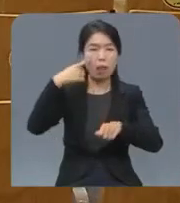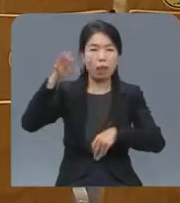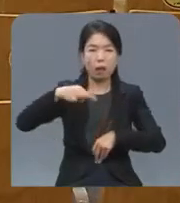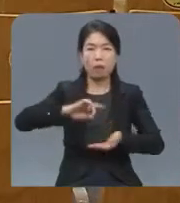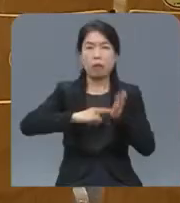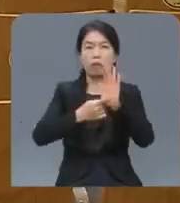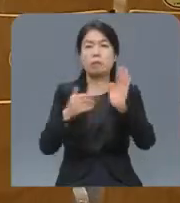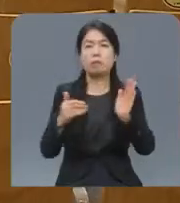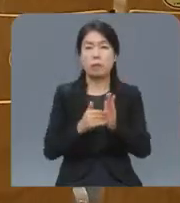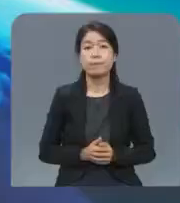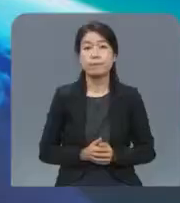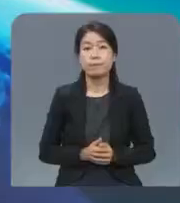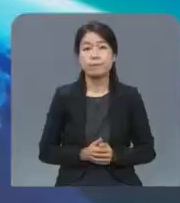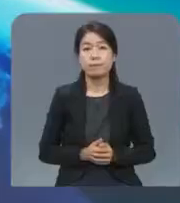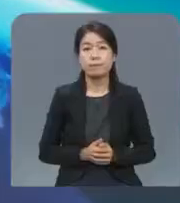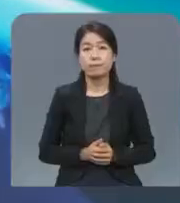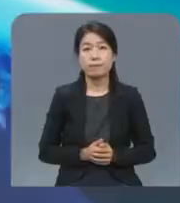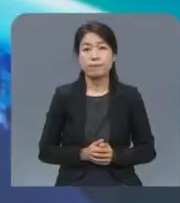했습니다